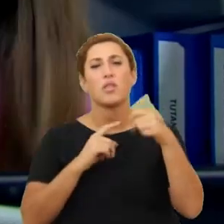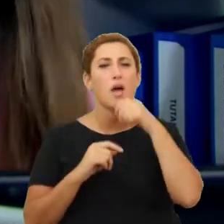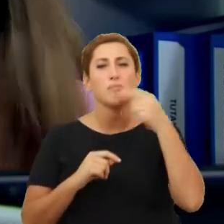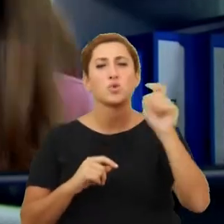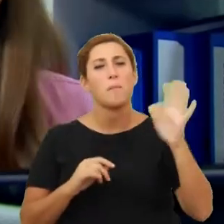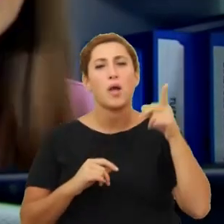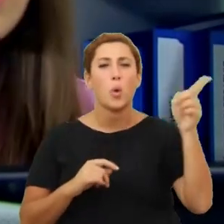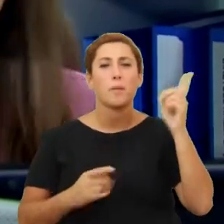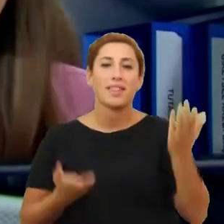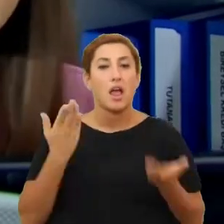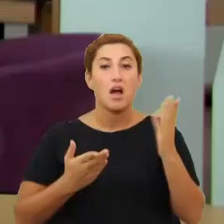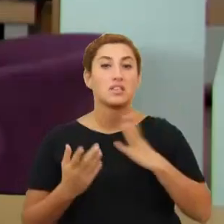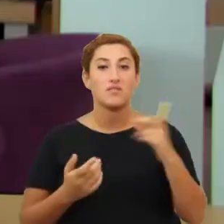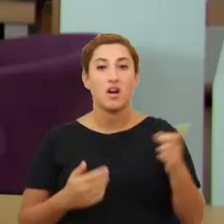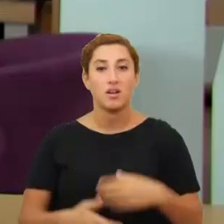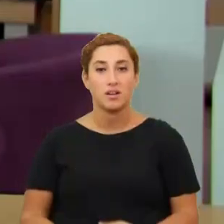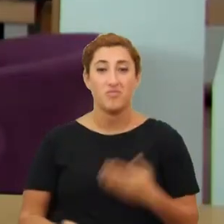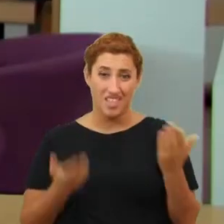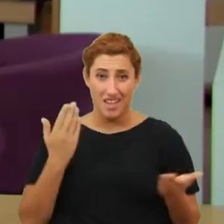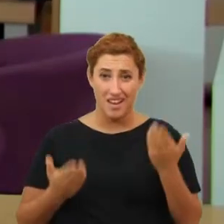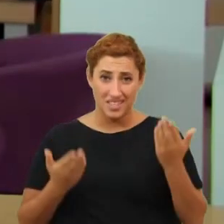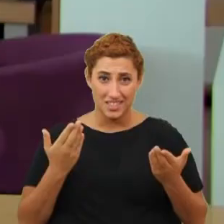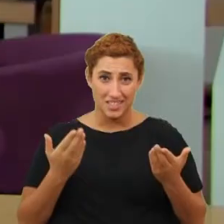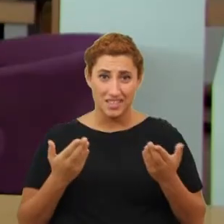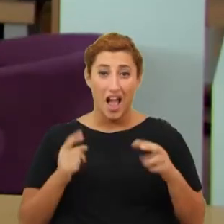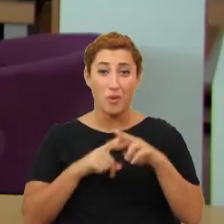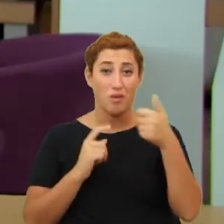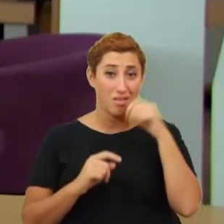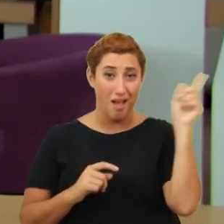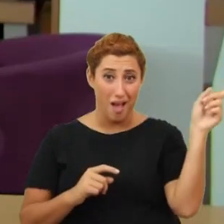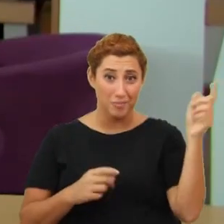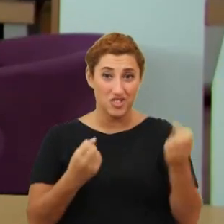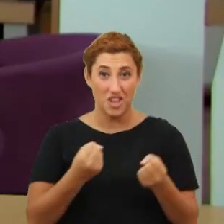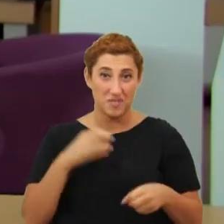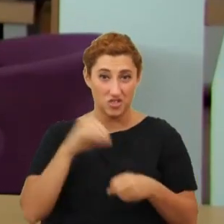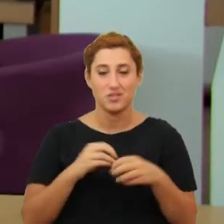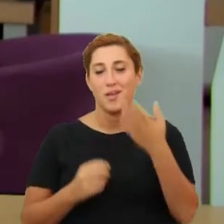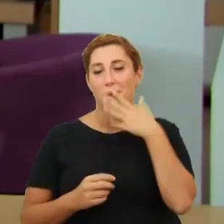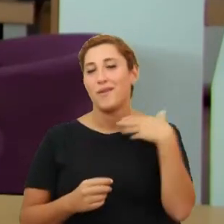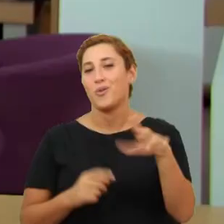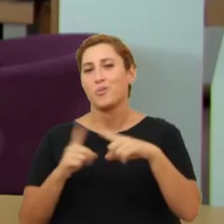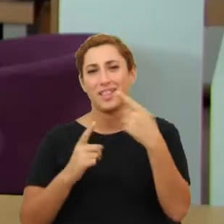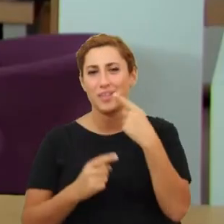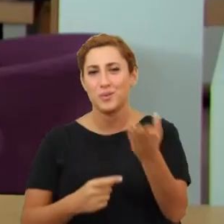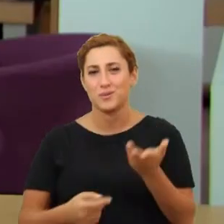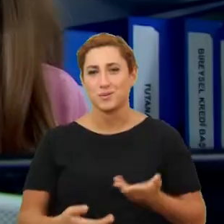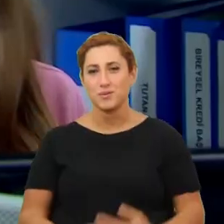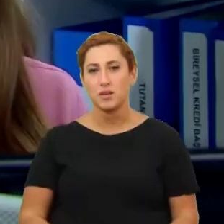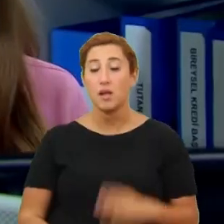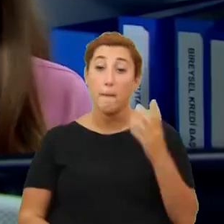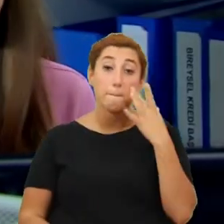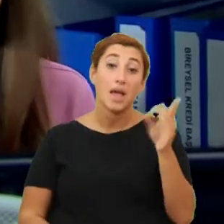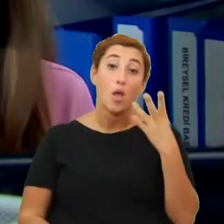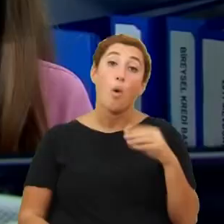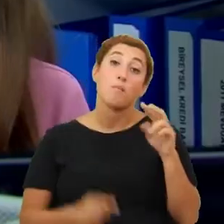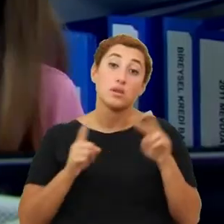sor. Belki onda bir terazi vardır. Terazi? Aydoğan abinin çekmecesinde. Yok artık Tuğba, ne diyorsun sen ya? Yani